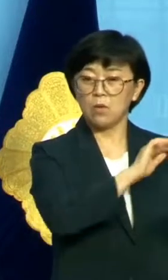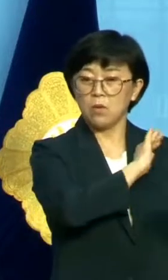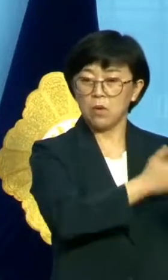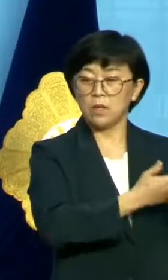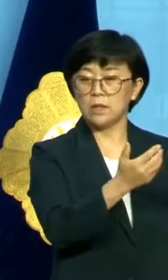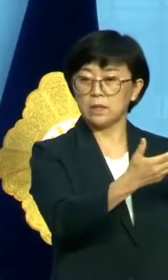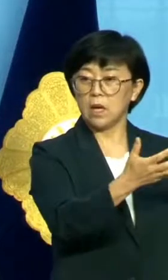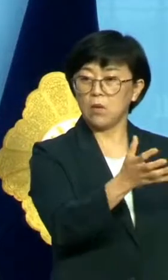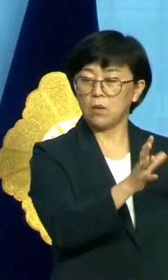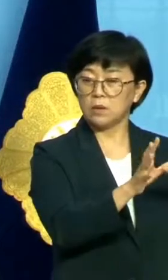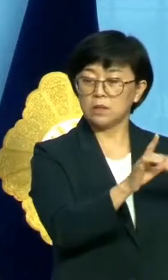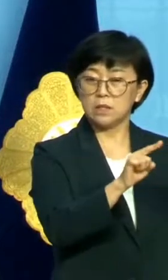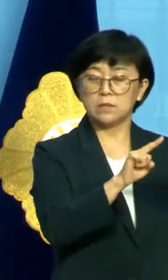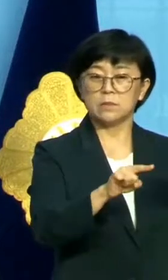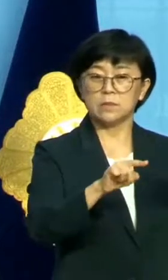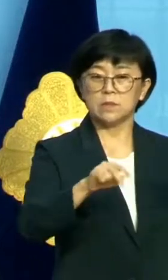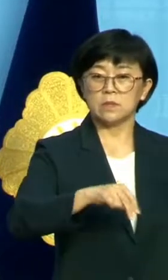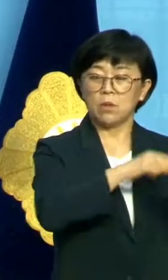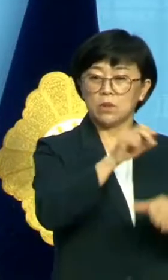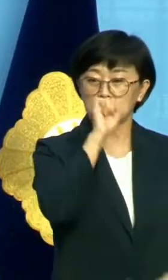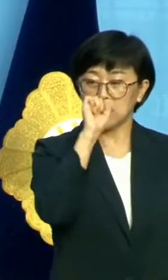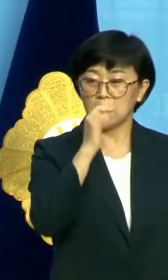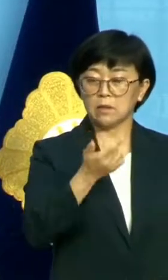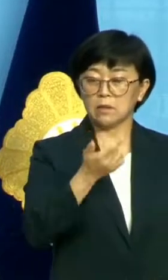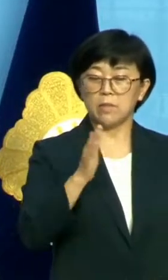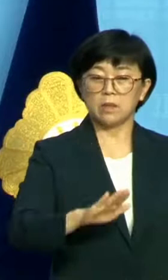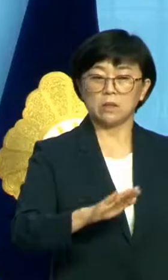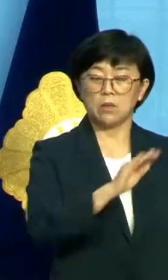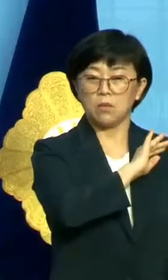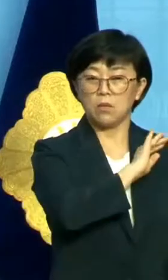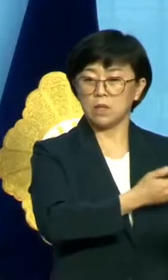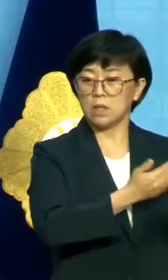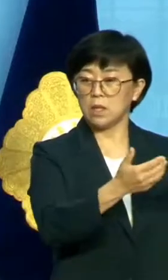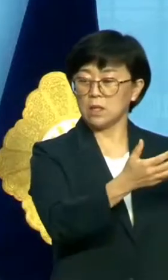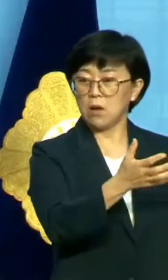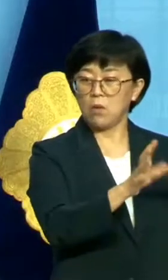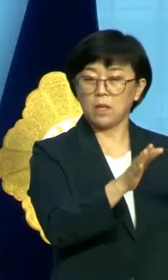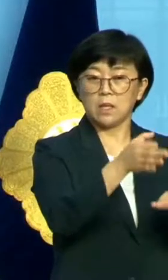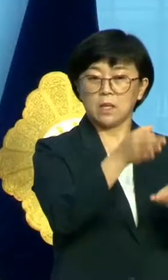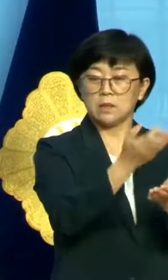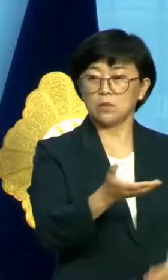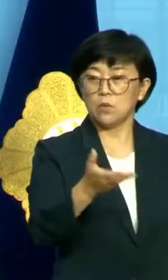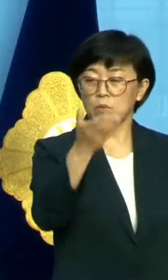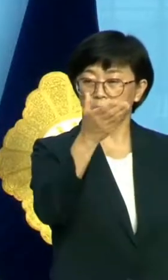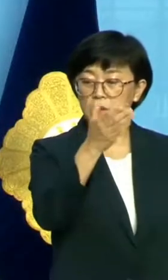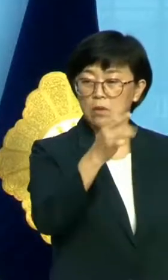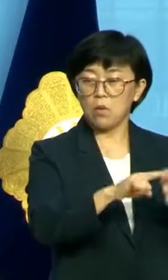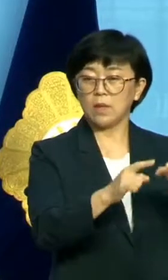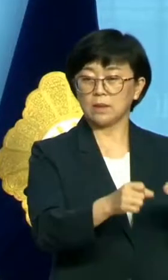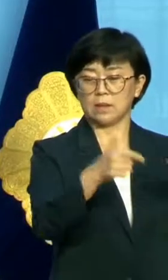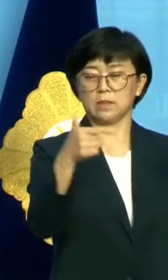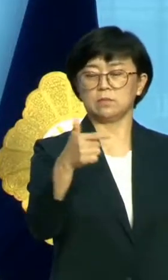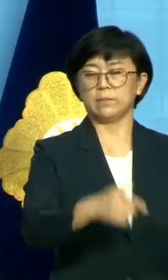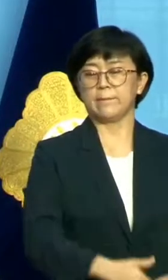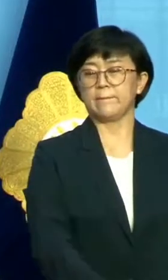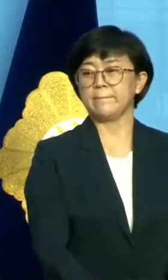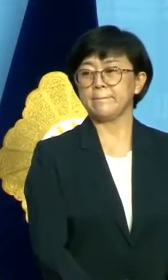표의 등가성이 심각하게 훼손되어 있는데 권리당원 표의 가치를 높여서 이 등가성을 확대하도록